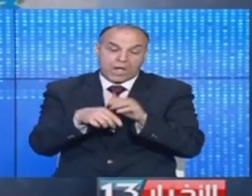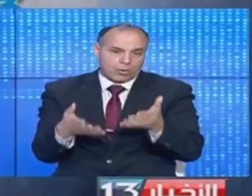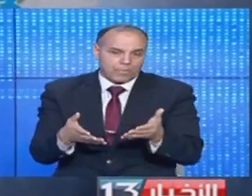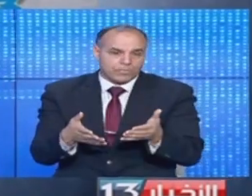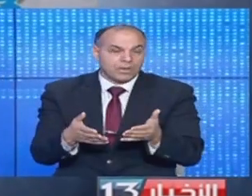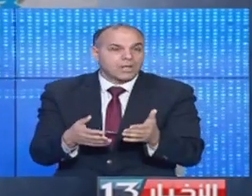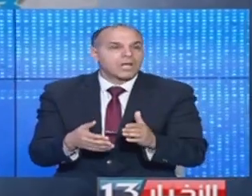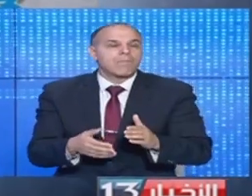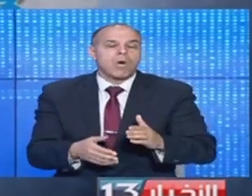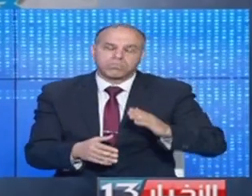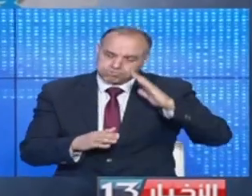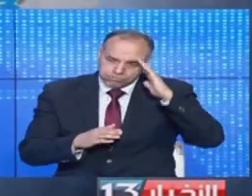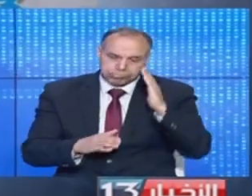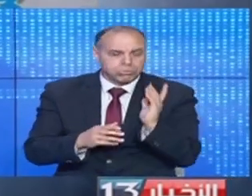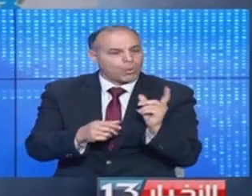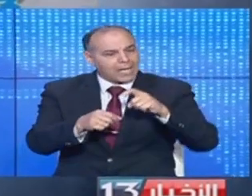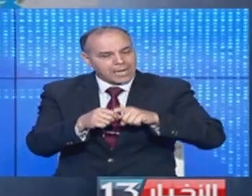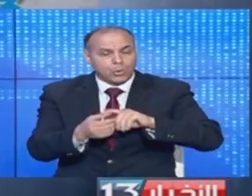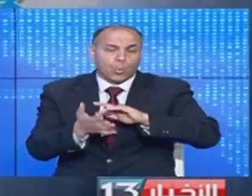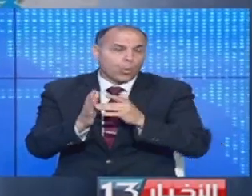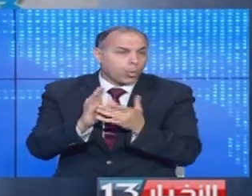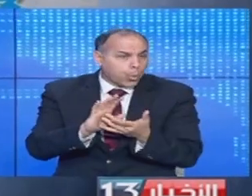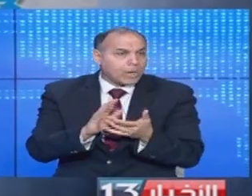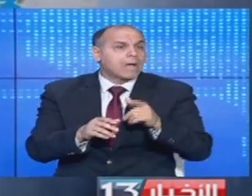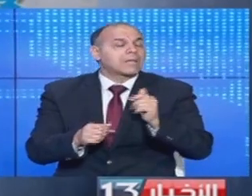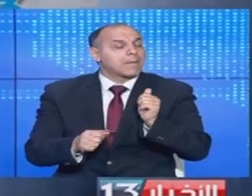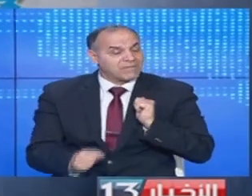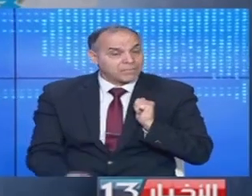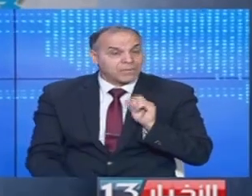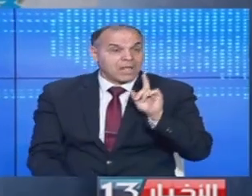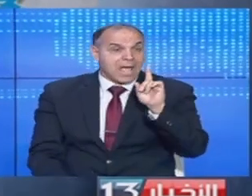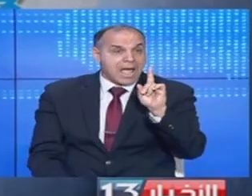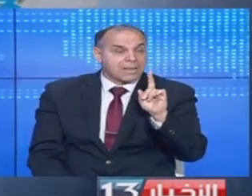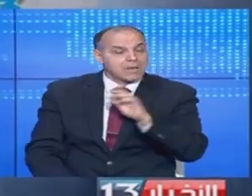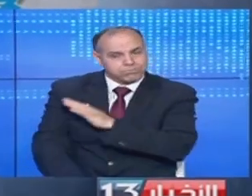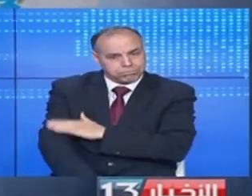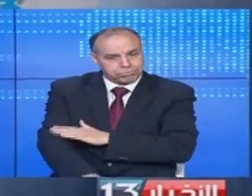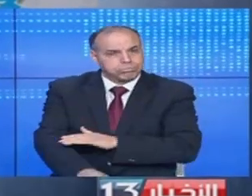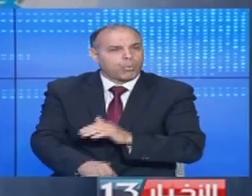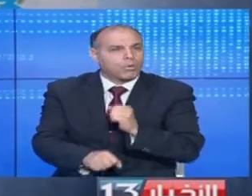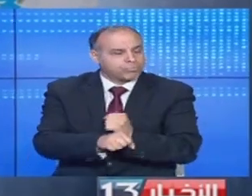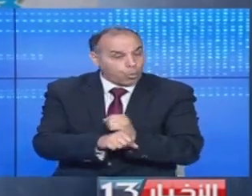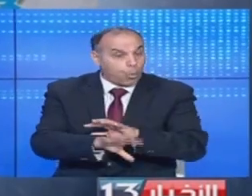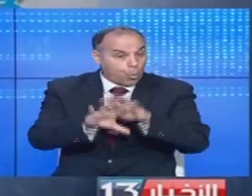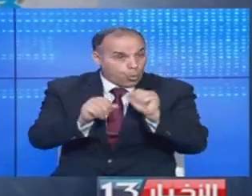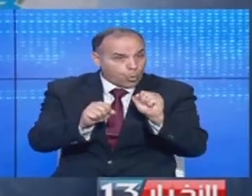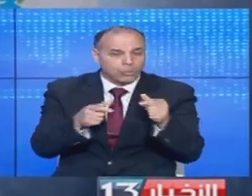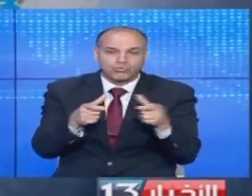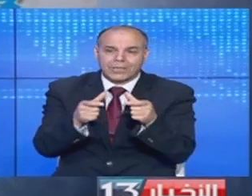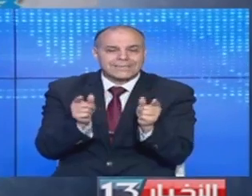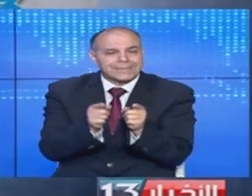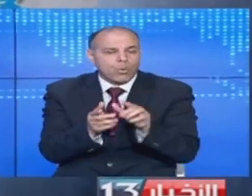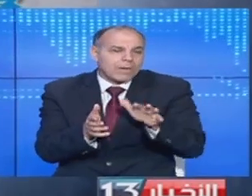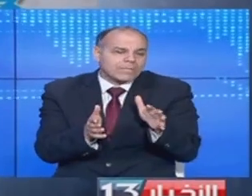كما حيا التزاما وانخراط كل مكونات القطاع الخاص من حرفيين واصحاب مهنه ومؤسسات